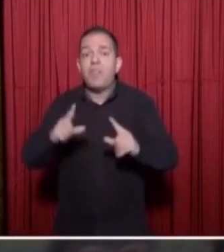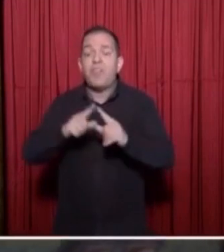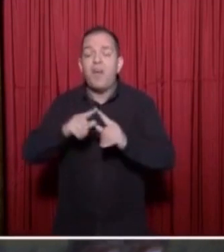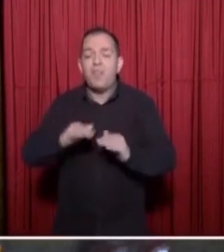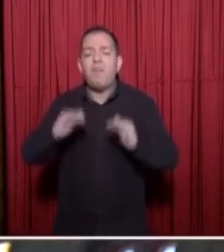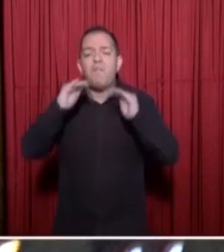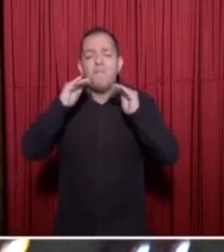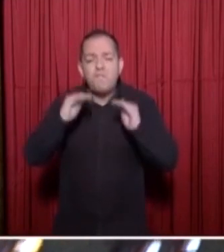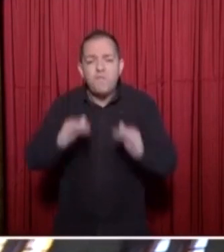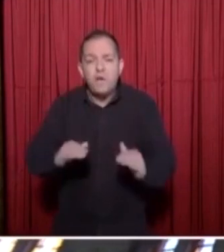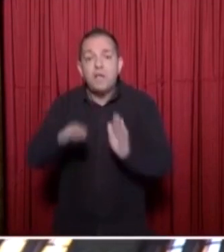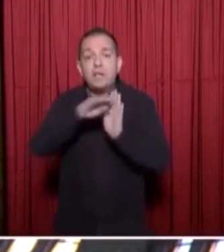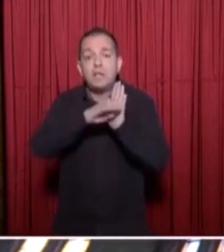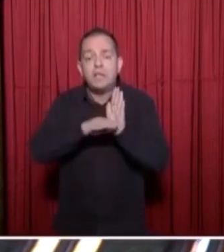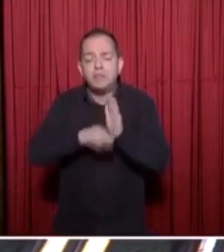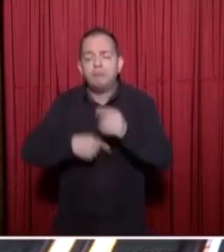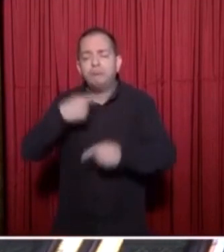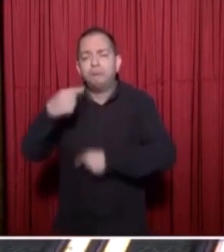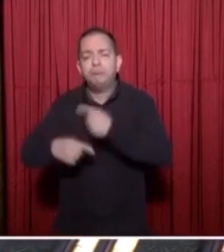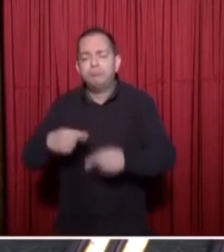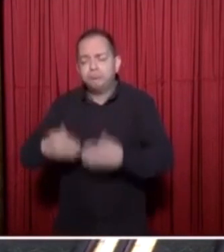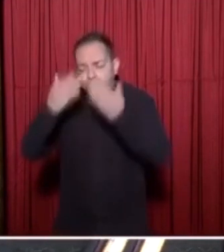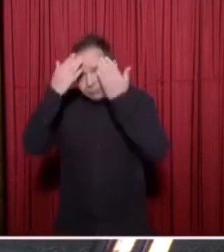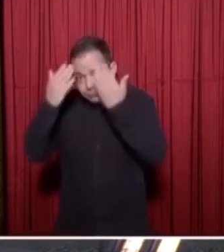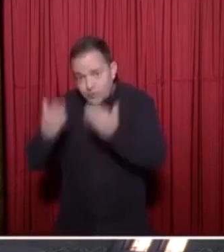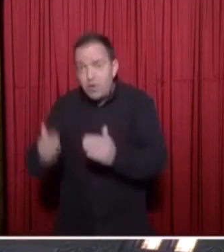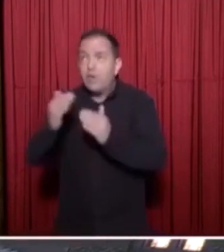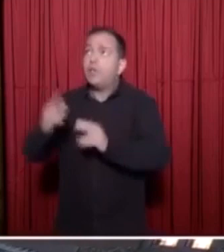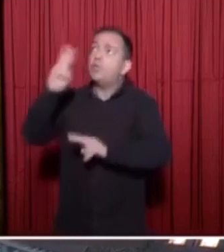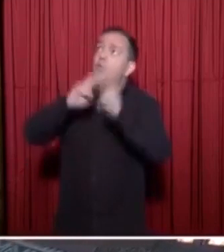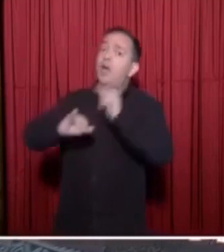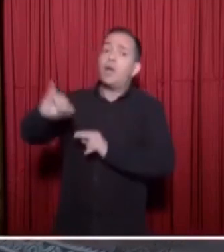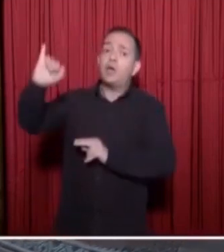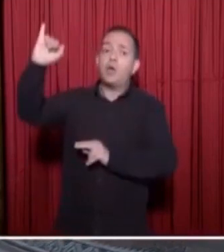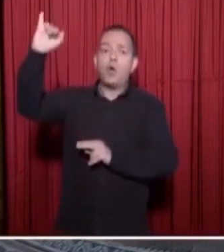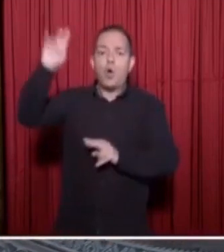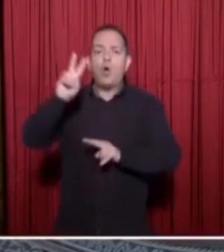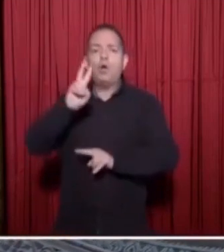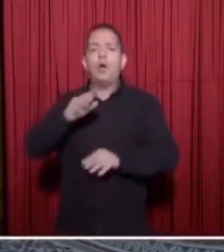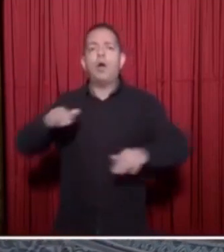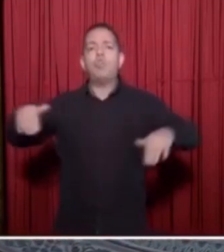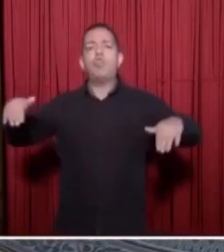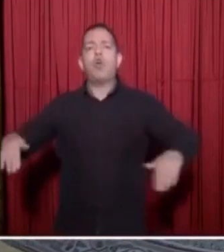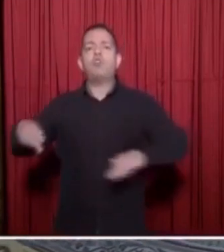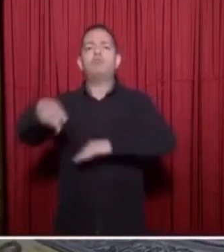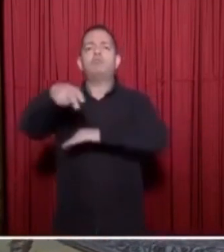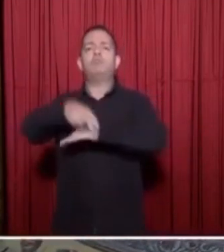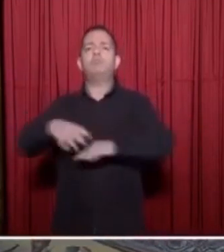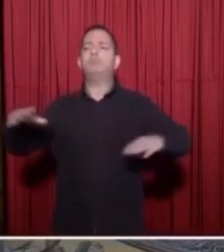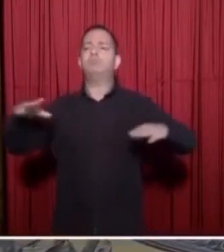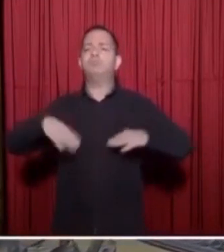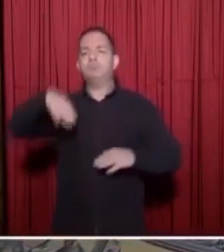και μεμημένης των εντολών αυτού του ποιήσε αυτάς. Κύριος εν δουρανό ετοίμασε των θρόνων αυτού και η βασιλεία